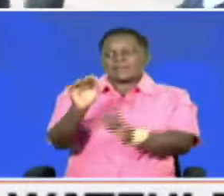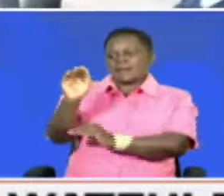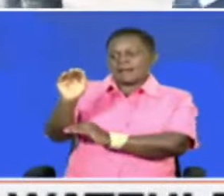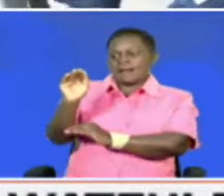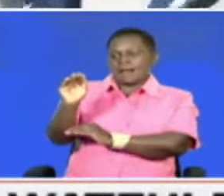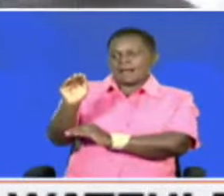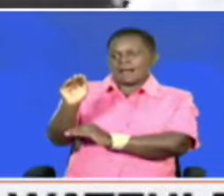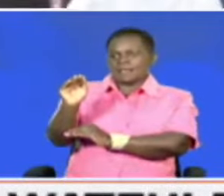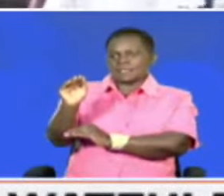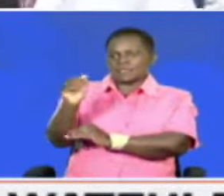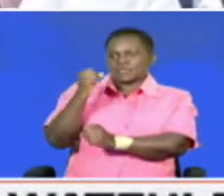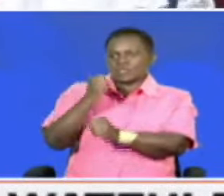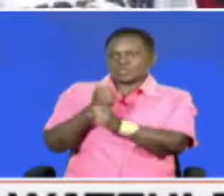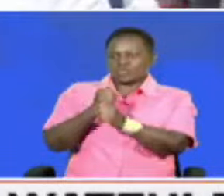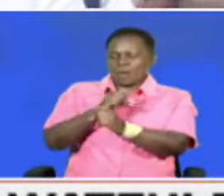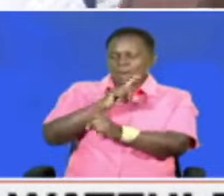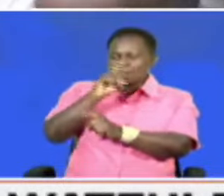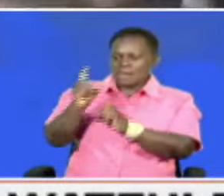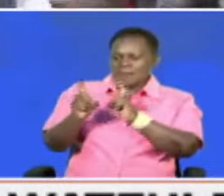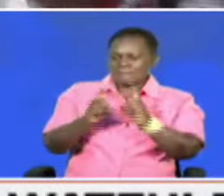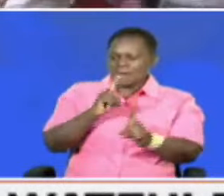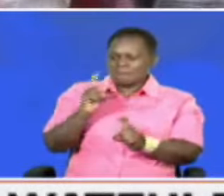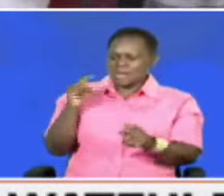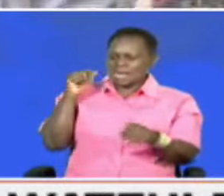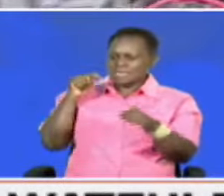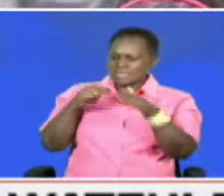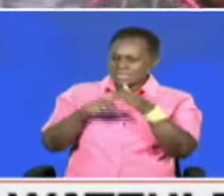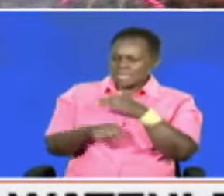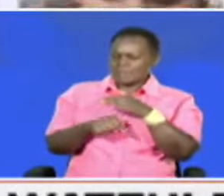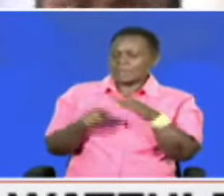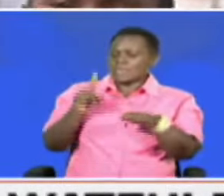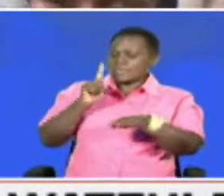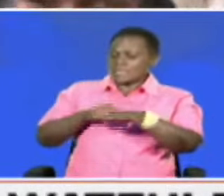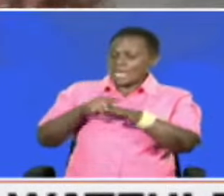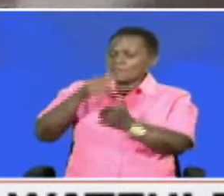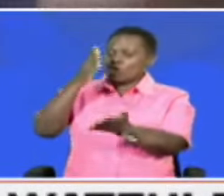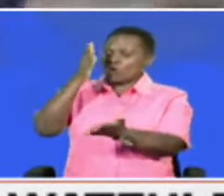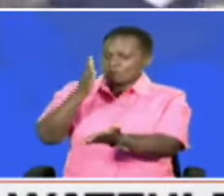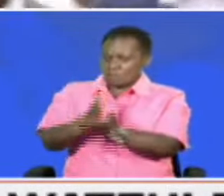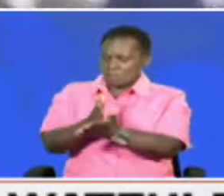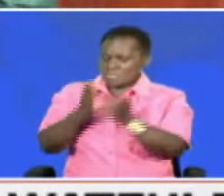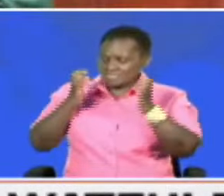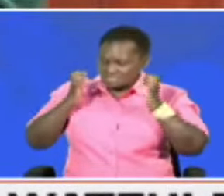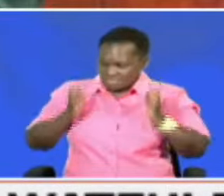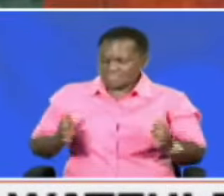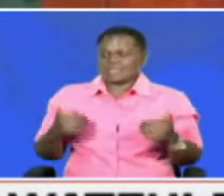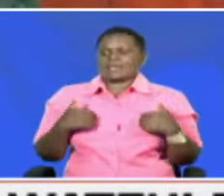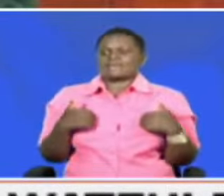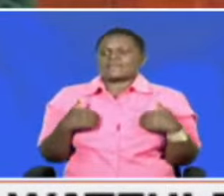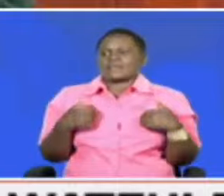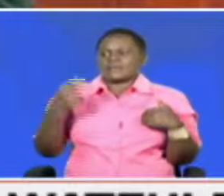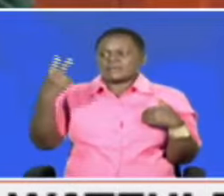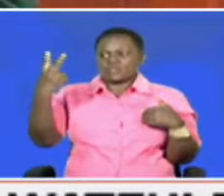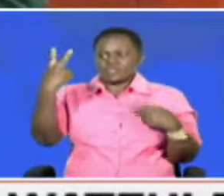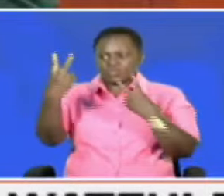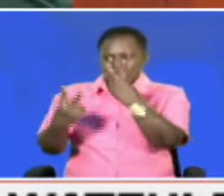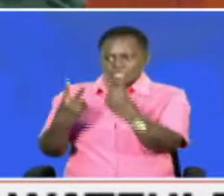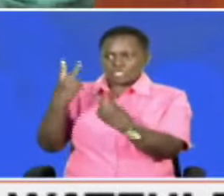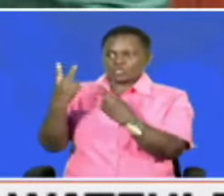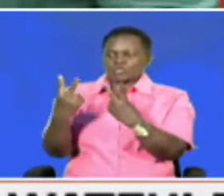wa kufanyika kwa mchakato wa msasa kwa kina ili watakaoidhinishwa wao wenye uadilifu. Watu